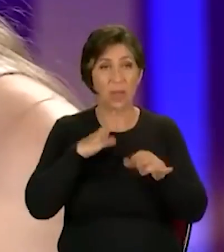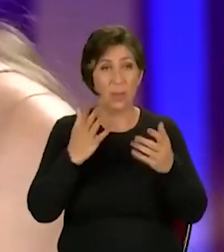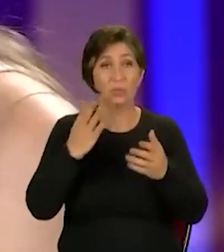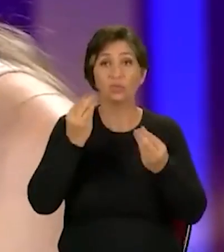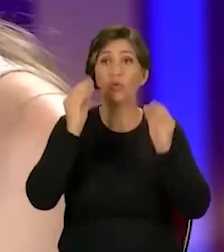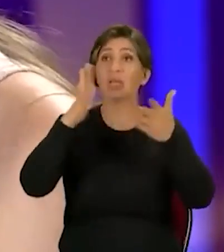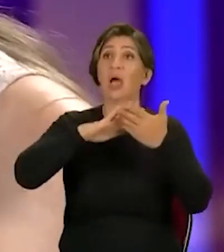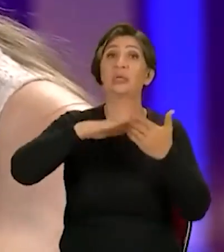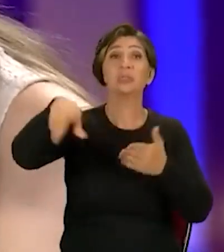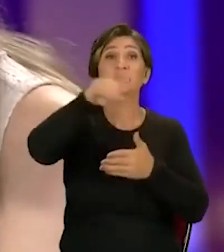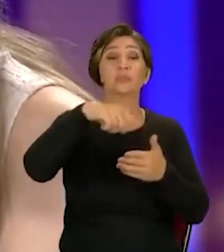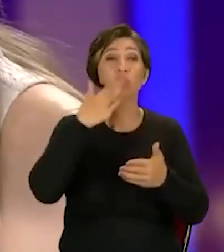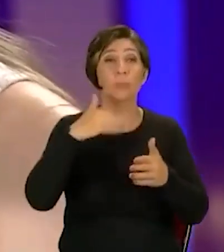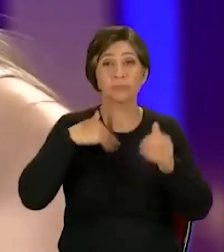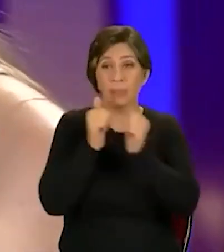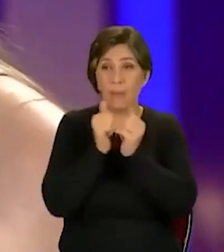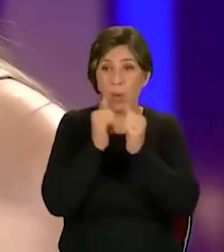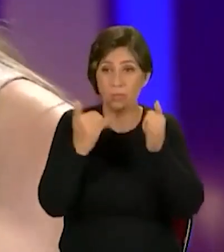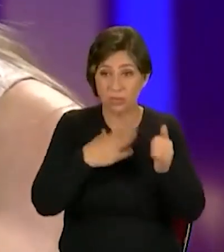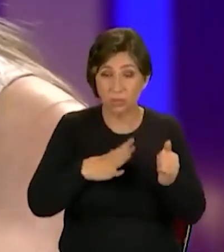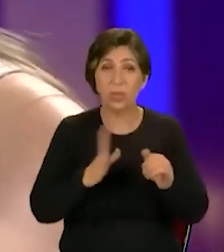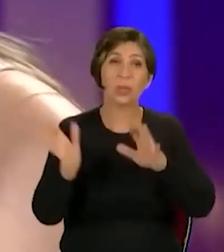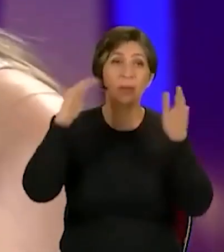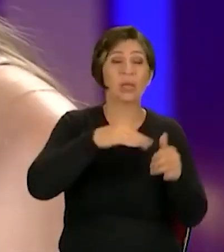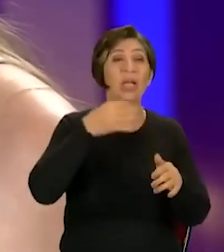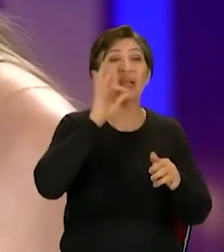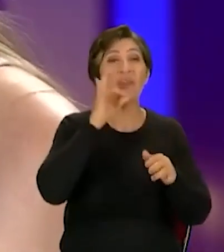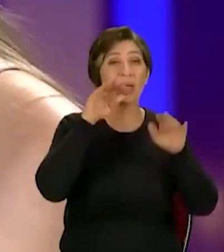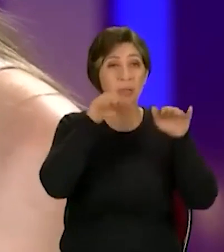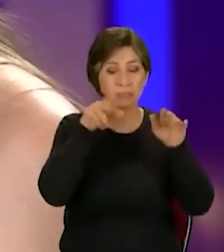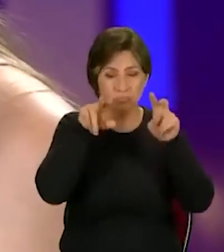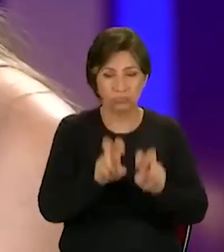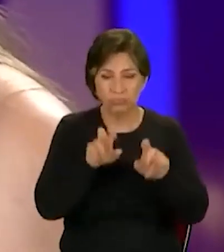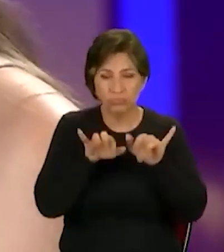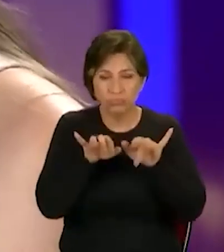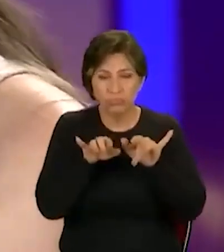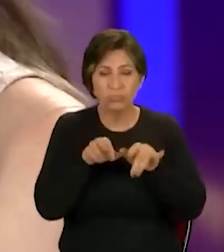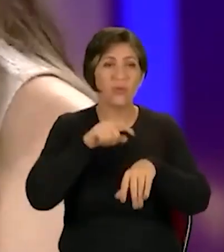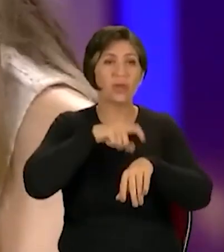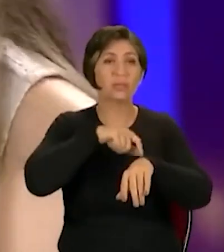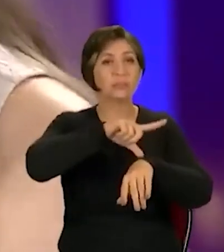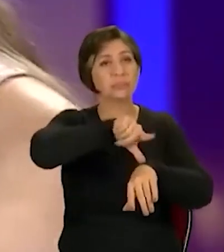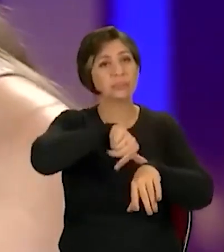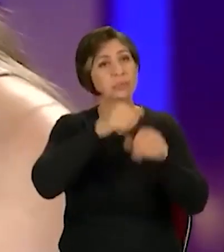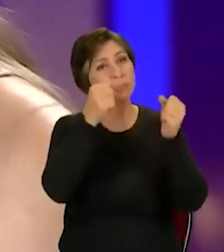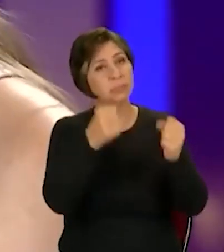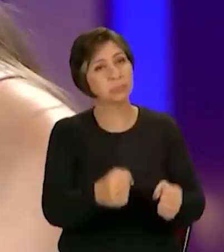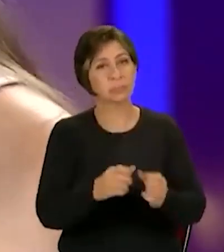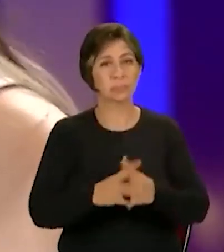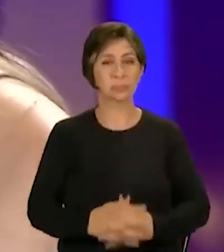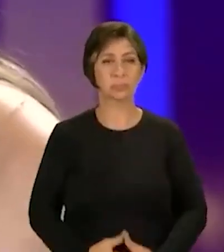birçok arkadaşımın bilgisayarı yoktu. Biz beraber oynamak istediğimiz zaman gidip internet kafelerde oynuyorduk ve hani vaktimizi orada geçiriyorduk.